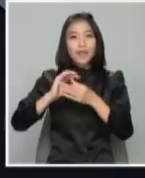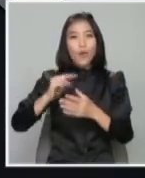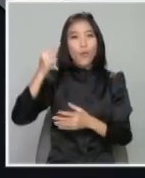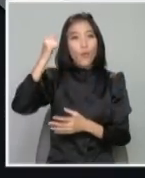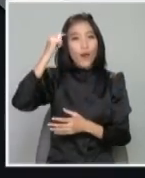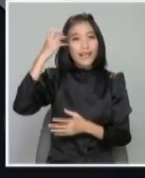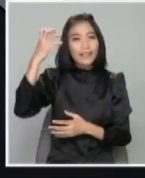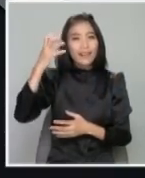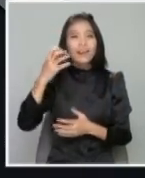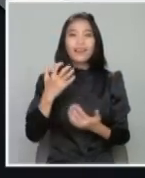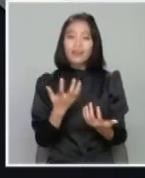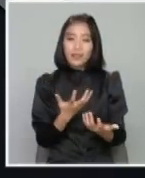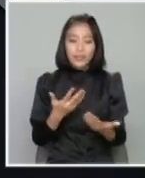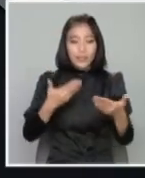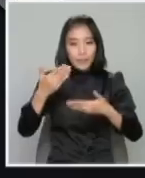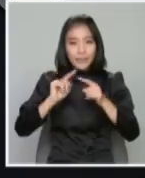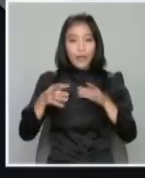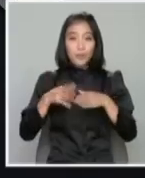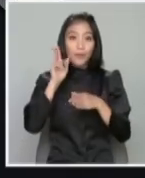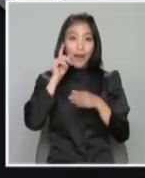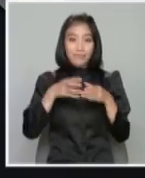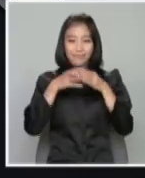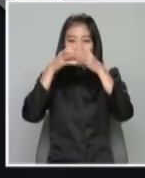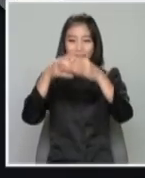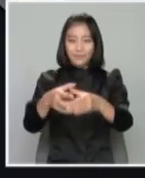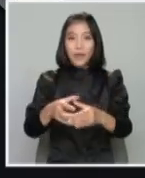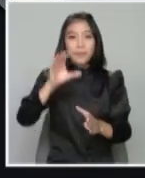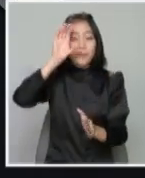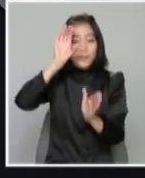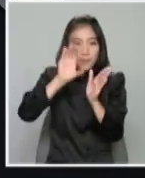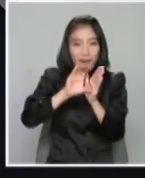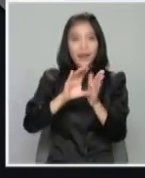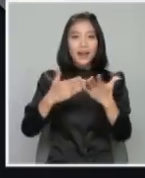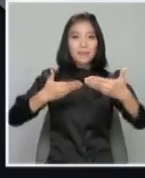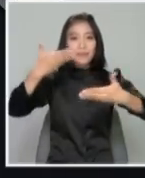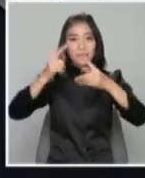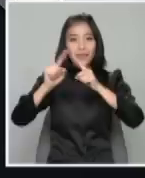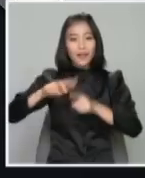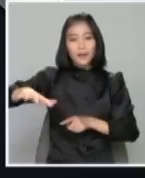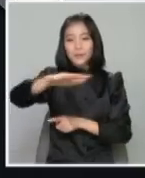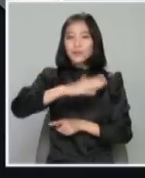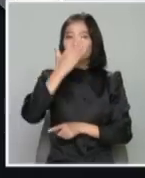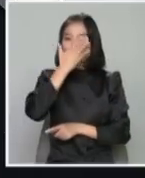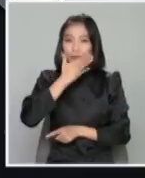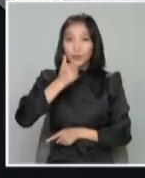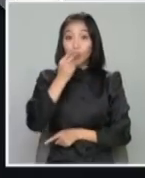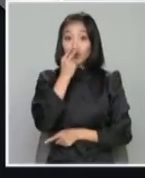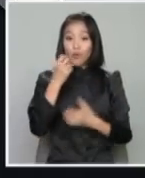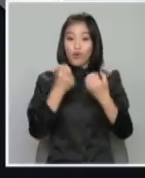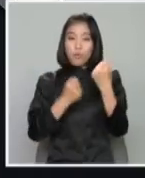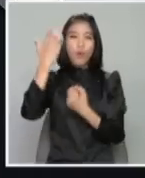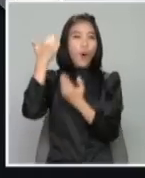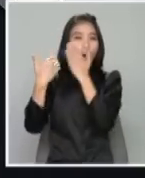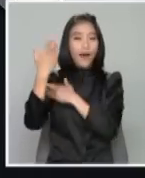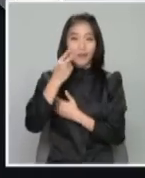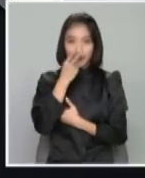ก็ไม่พลาดค่ะที่จะไปเก็บภาพความสวยงามนะคะแล้วก็ความประทับใจรวมไปถึงความคลาสสิกของรถโบราณไ